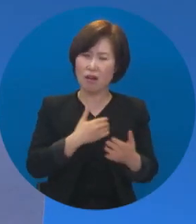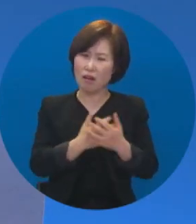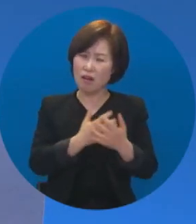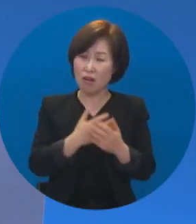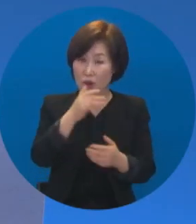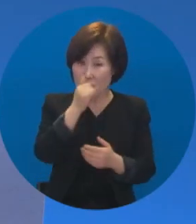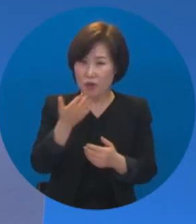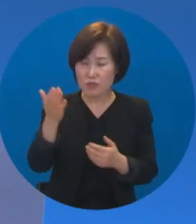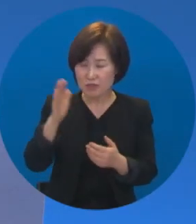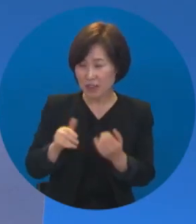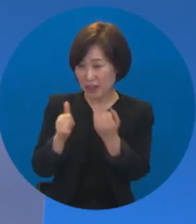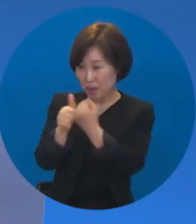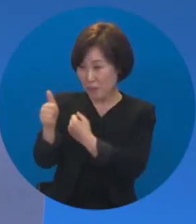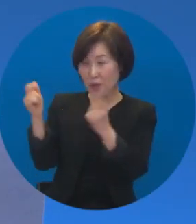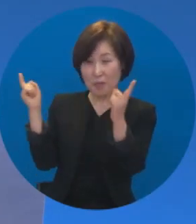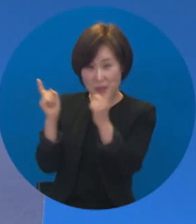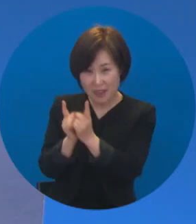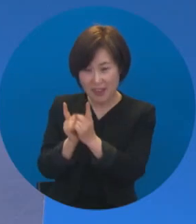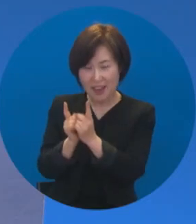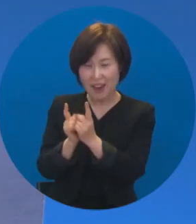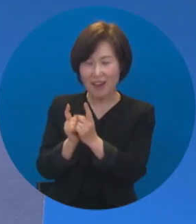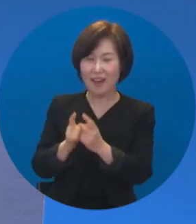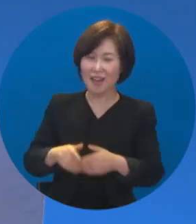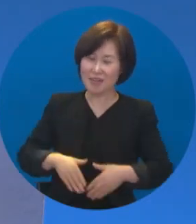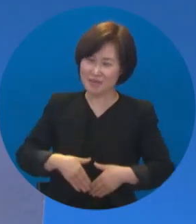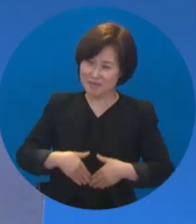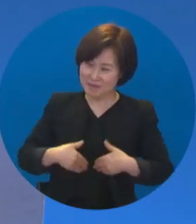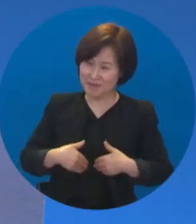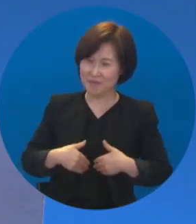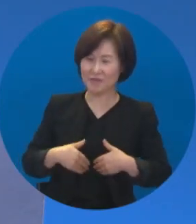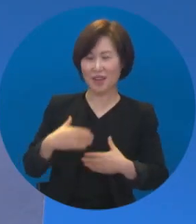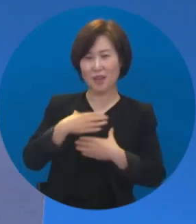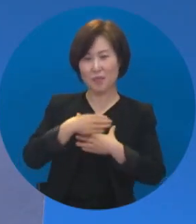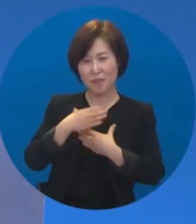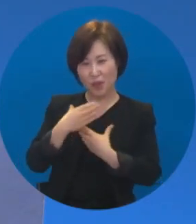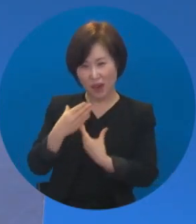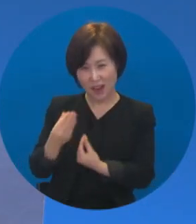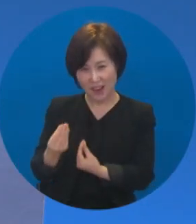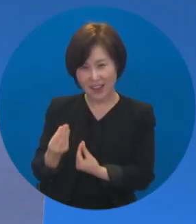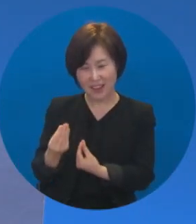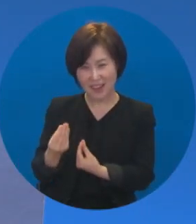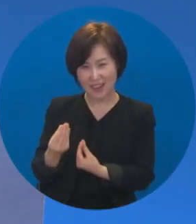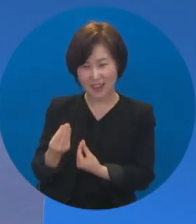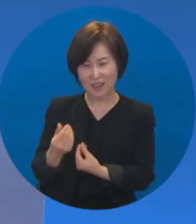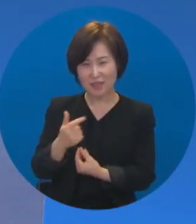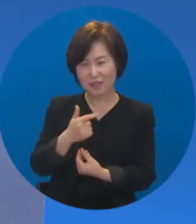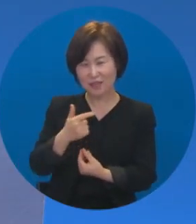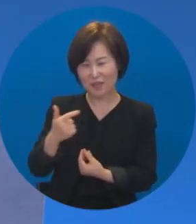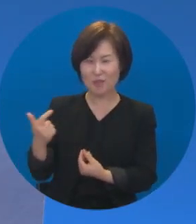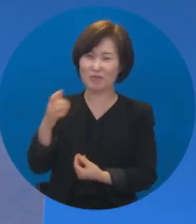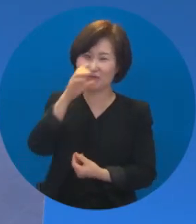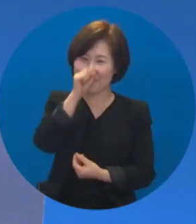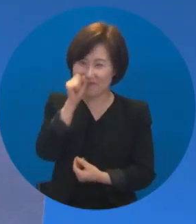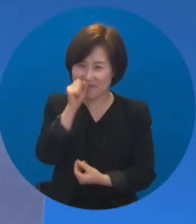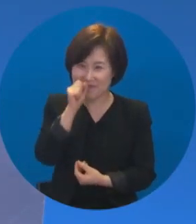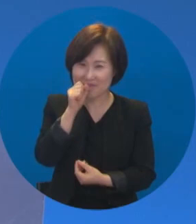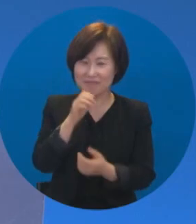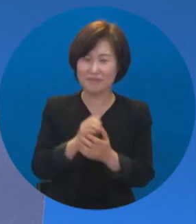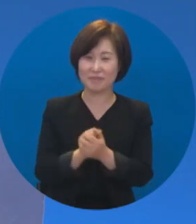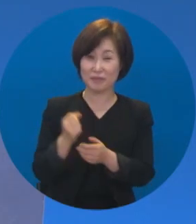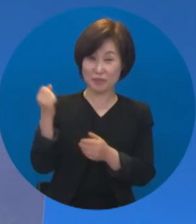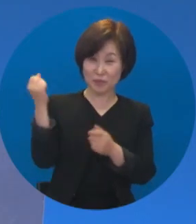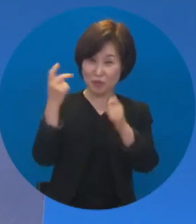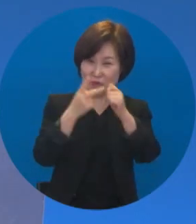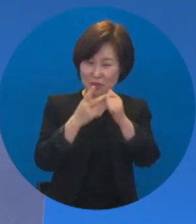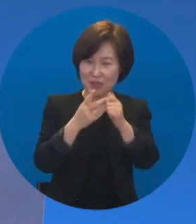안착하게 되었던 거예요. 그러니까 거기서 오는 그 안정감과 평안함은 이루 말할 수 없더라고요. 그리고 또 두